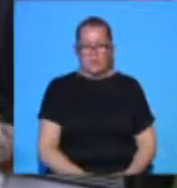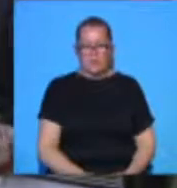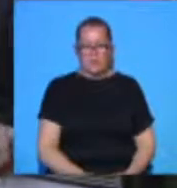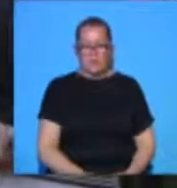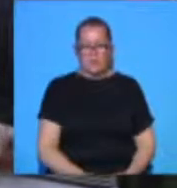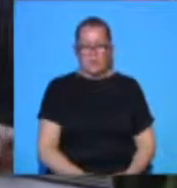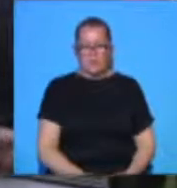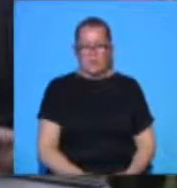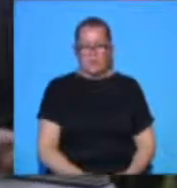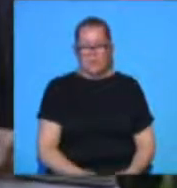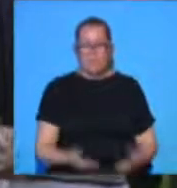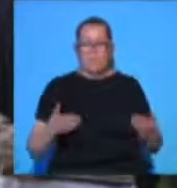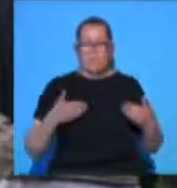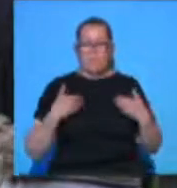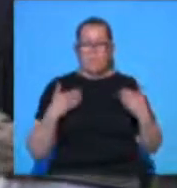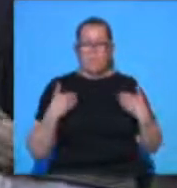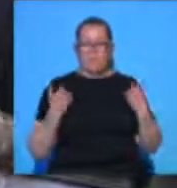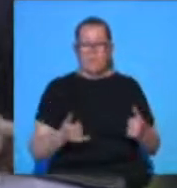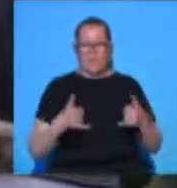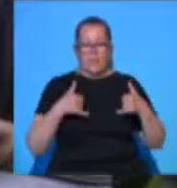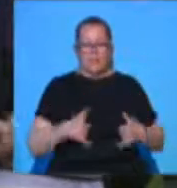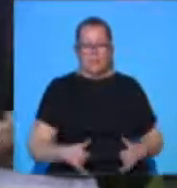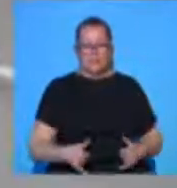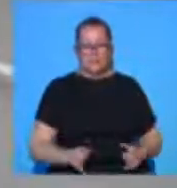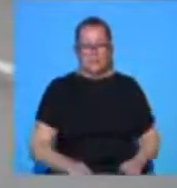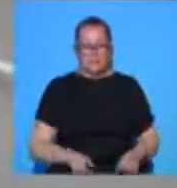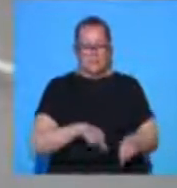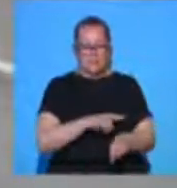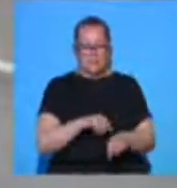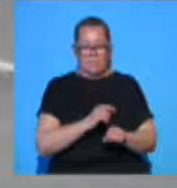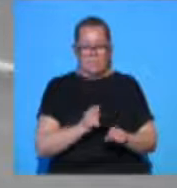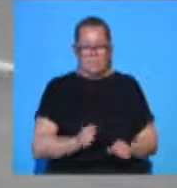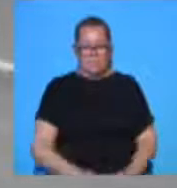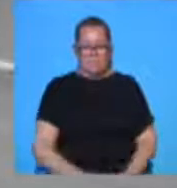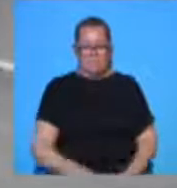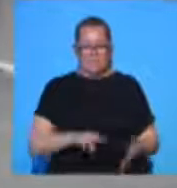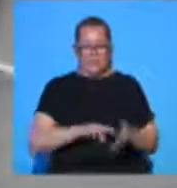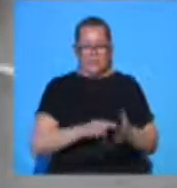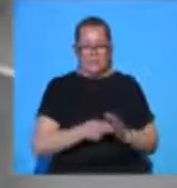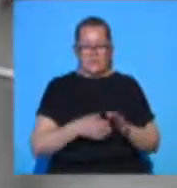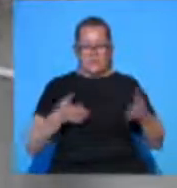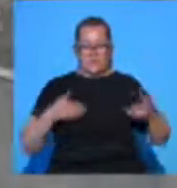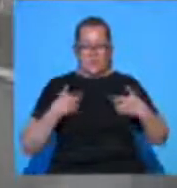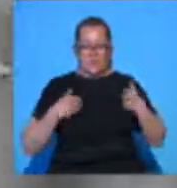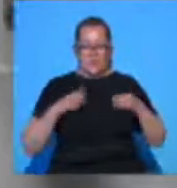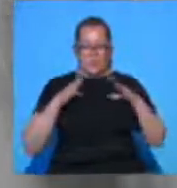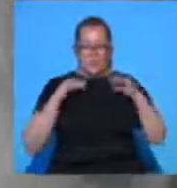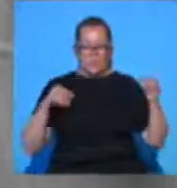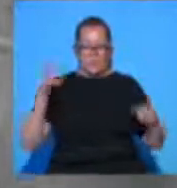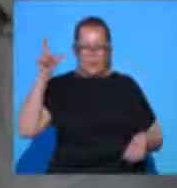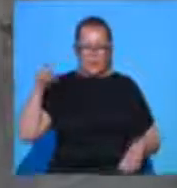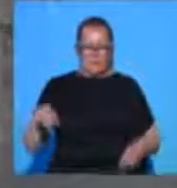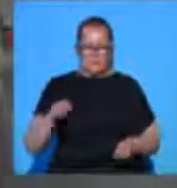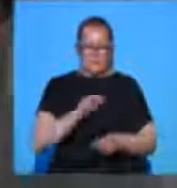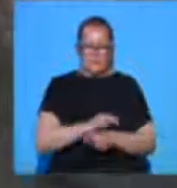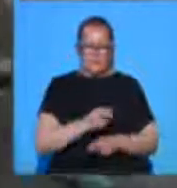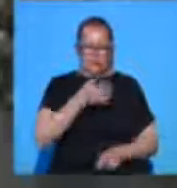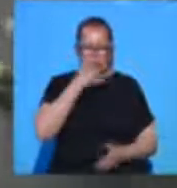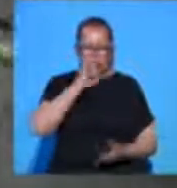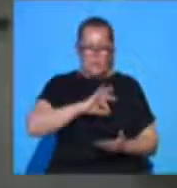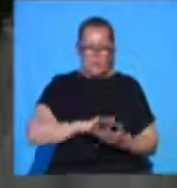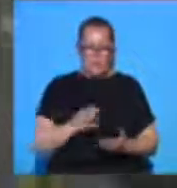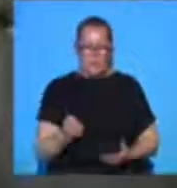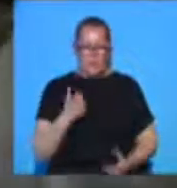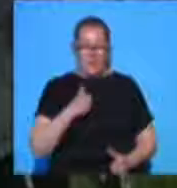și chiar m-am bucurat foarte mult de atmosfera de aici. Organizatorii s-au bucurat de numărul mare de participanți și promit noi